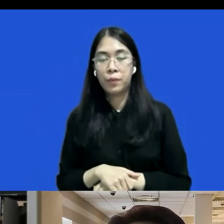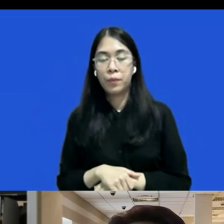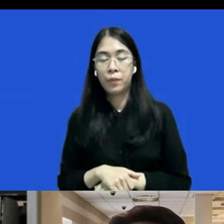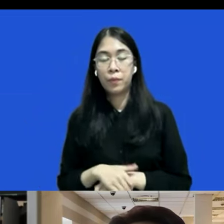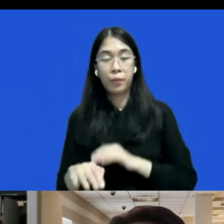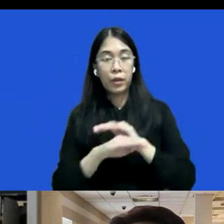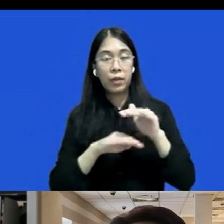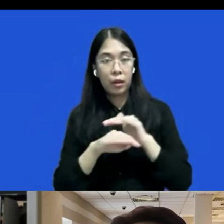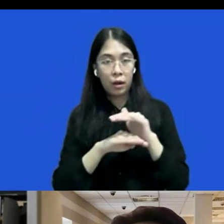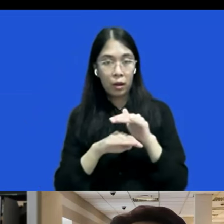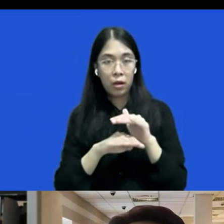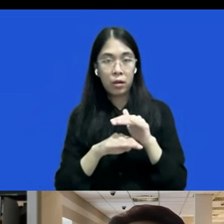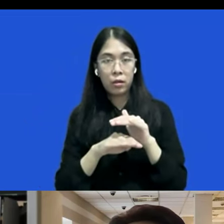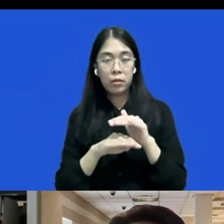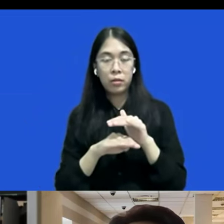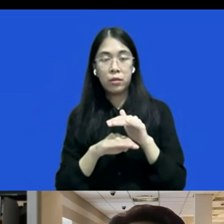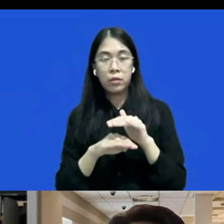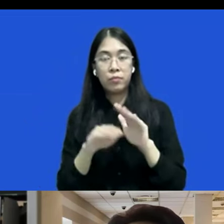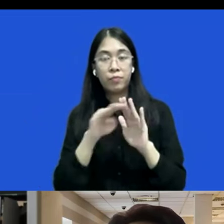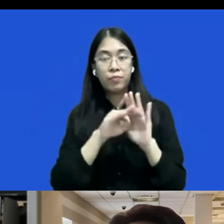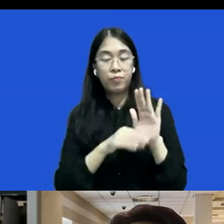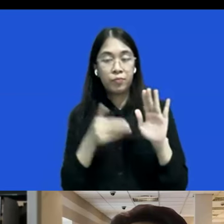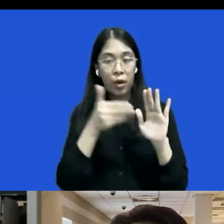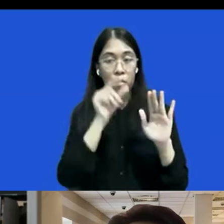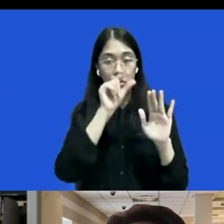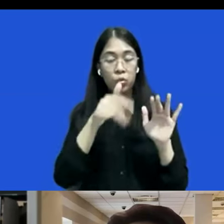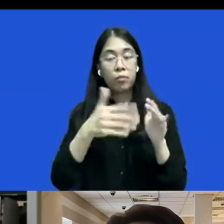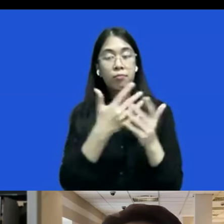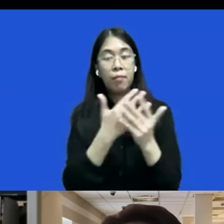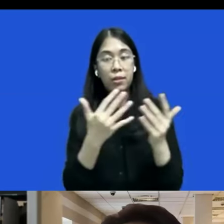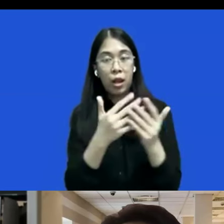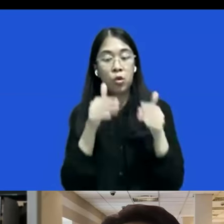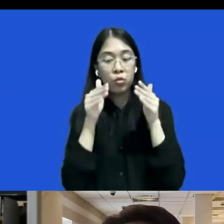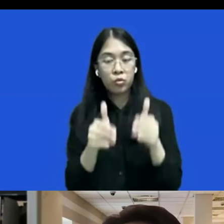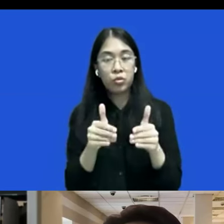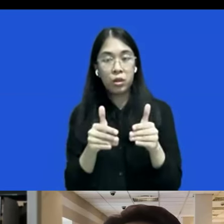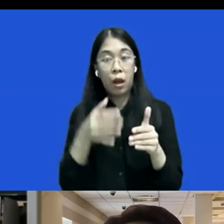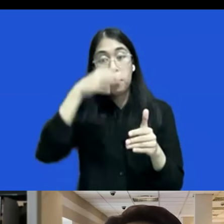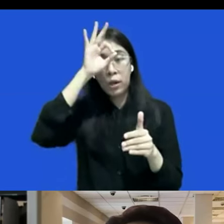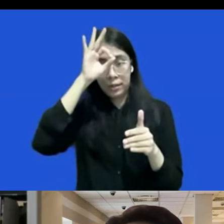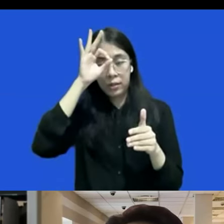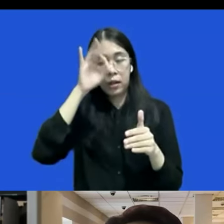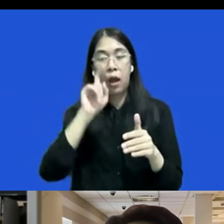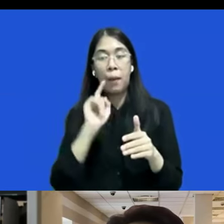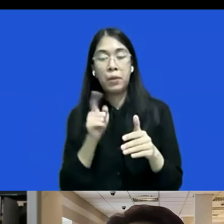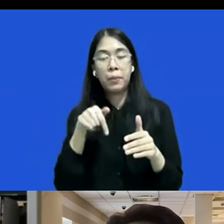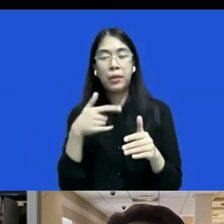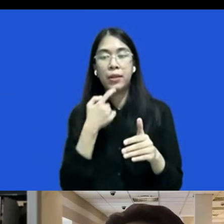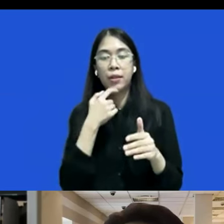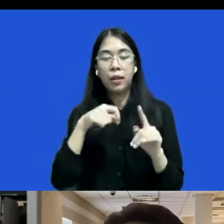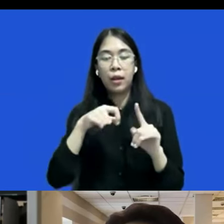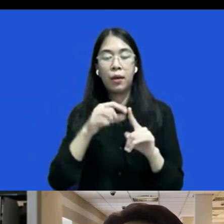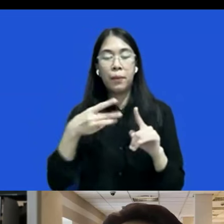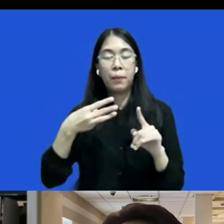standar yang memberikan panduan bagi masyarakat, khususnya bagi kepolisian sendiri ya, karena ini bicara soal perkap,